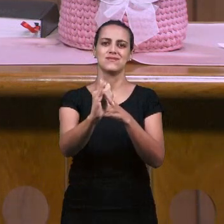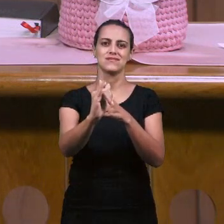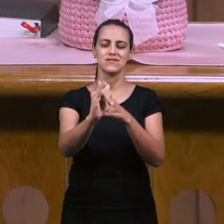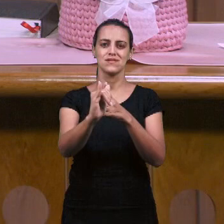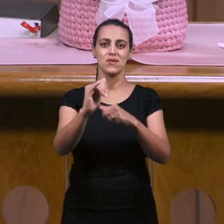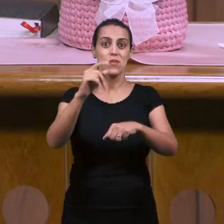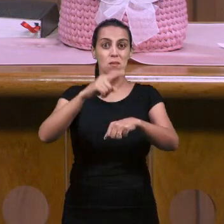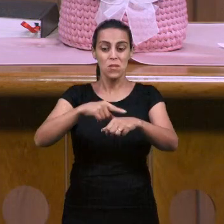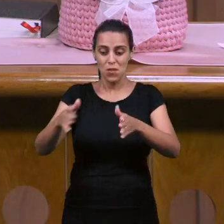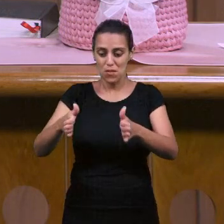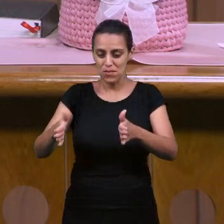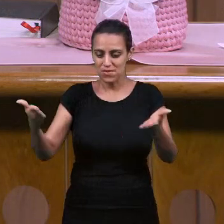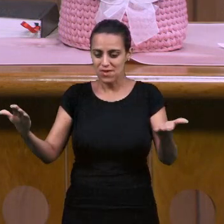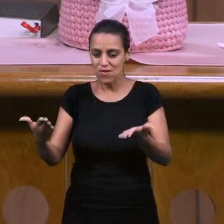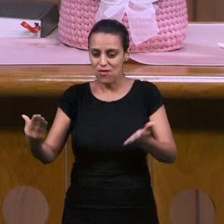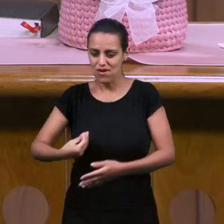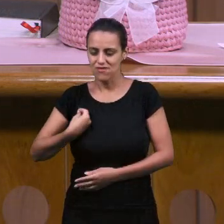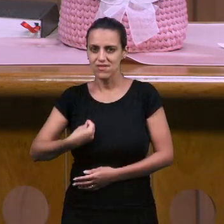moment que vous vivez.